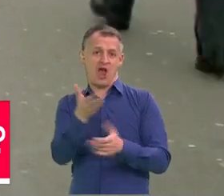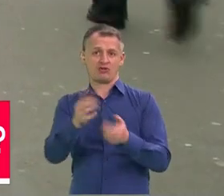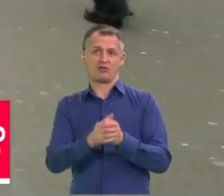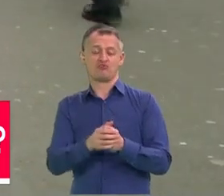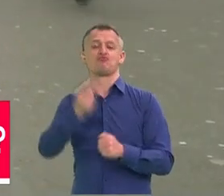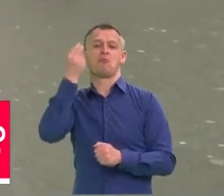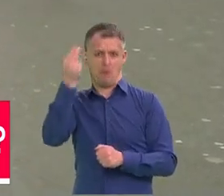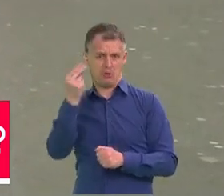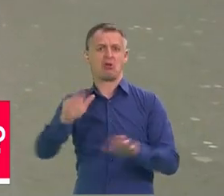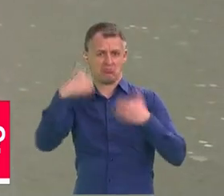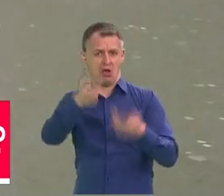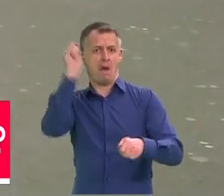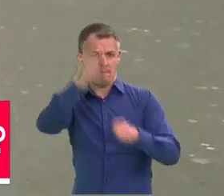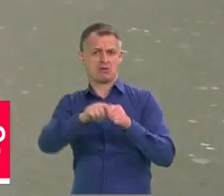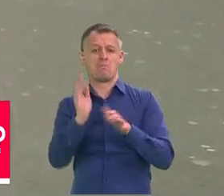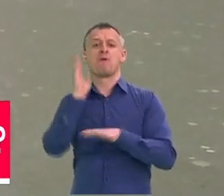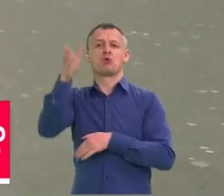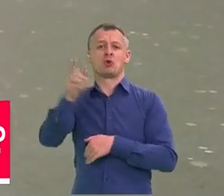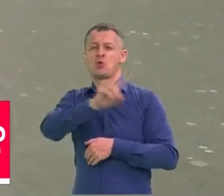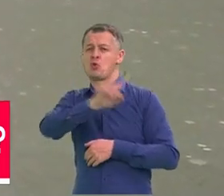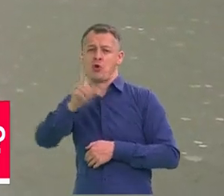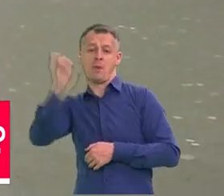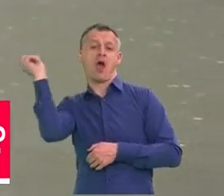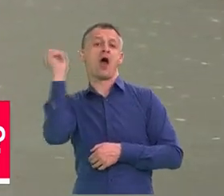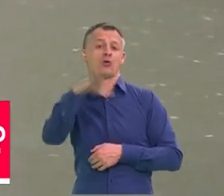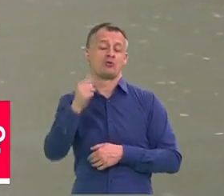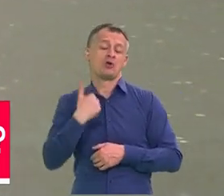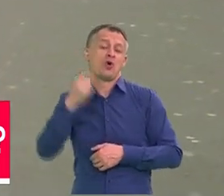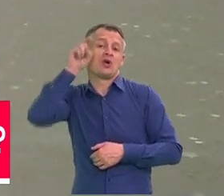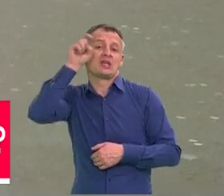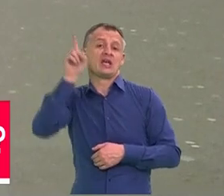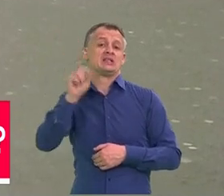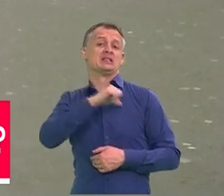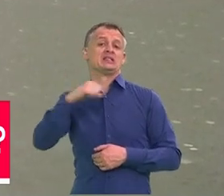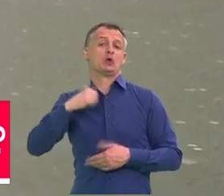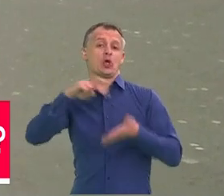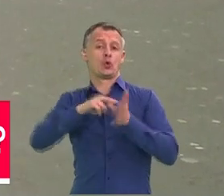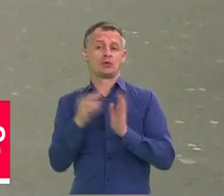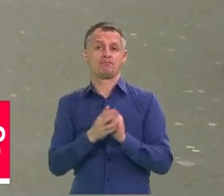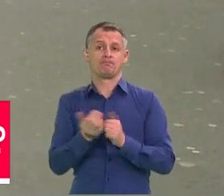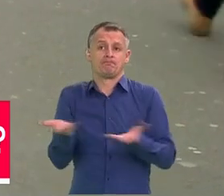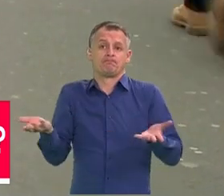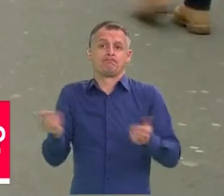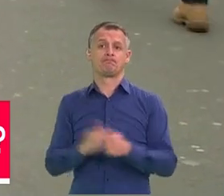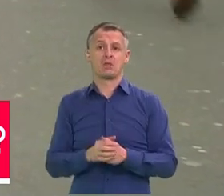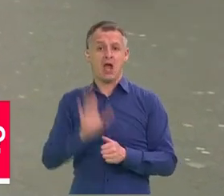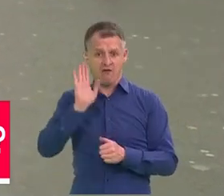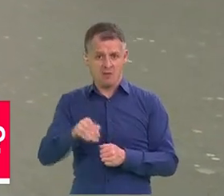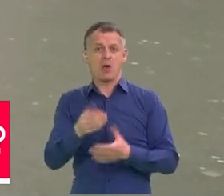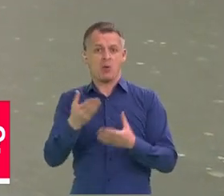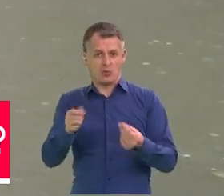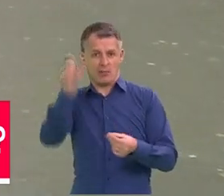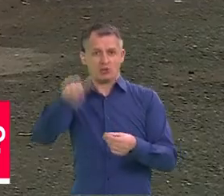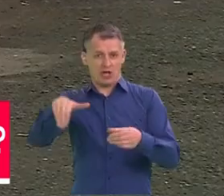să-i amendeze, ca pe viitor să nu mai arunce. Eu zic că asta e singura soluție. Dar eu știu, avem acum atâta personal